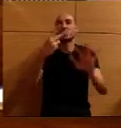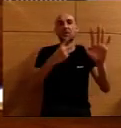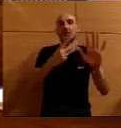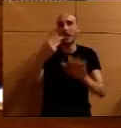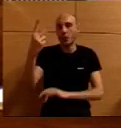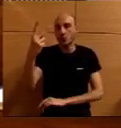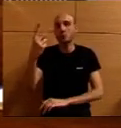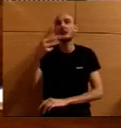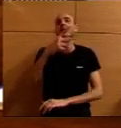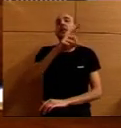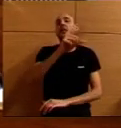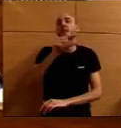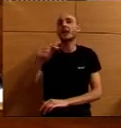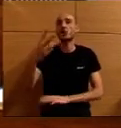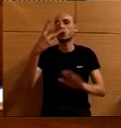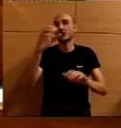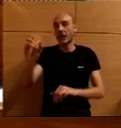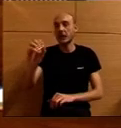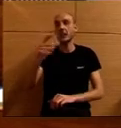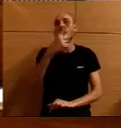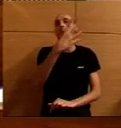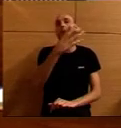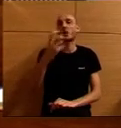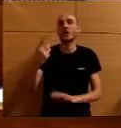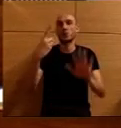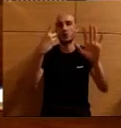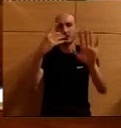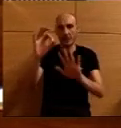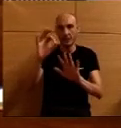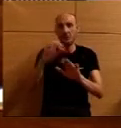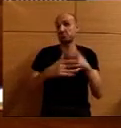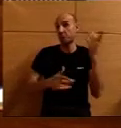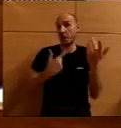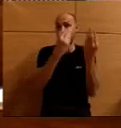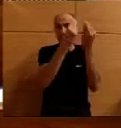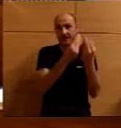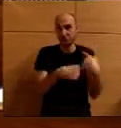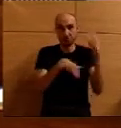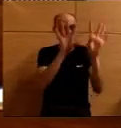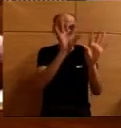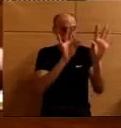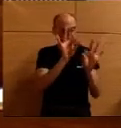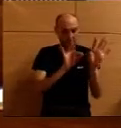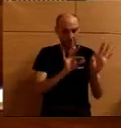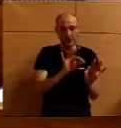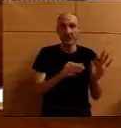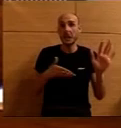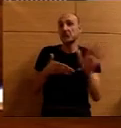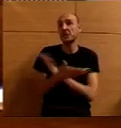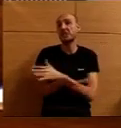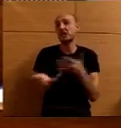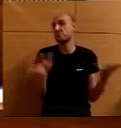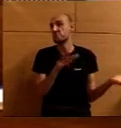130, 130, 374, 460, de forma aleatòria. O sigui, estem parlant que la mitja,